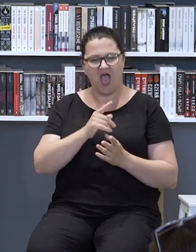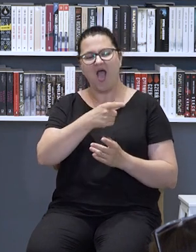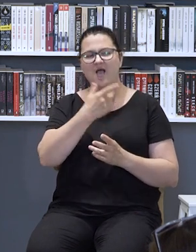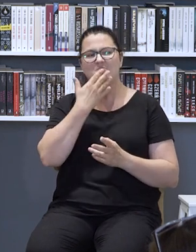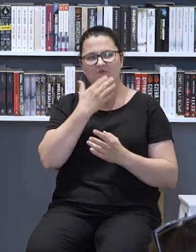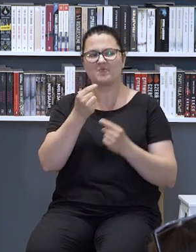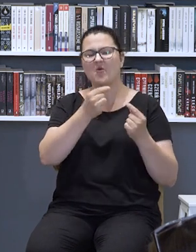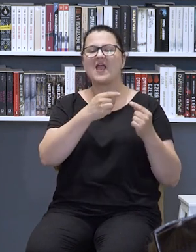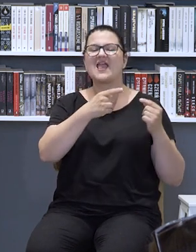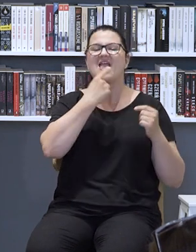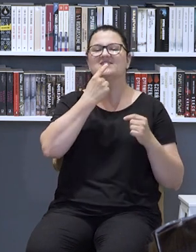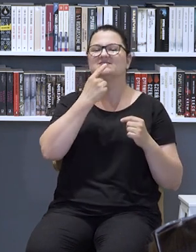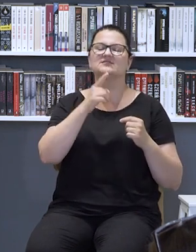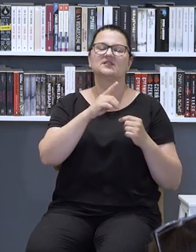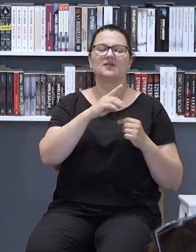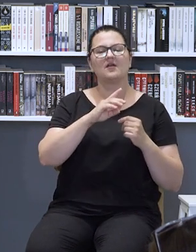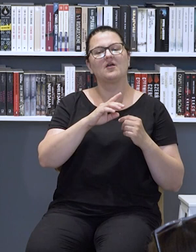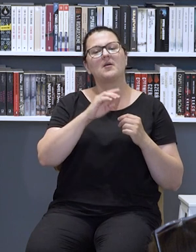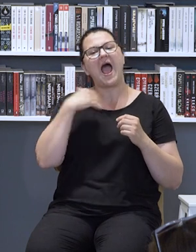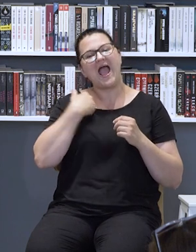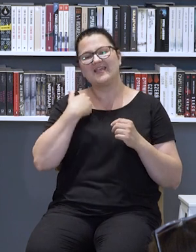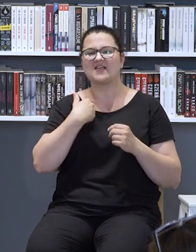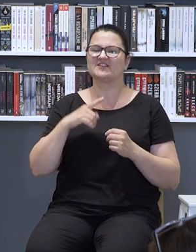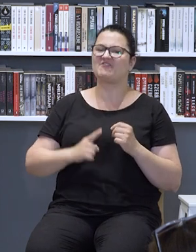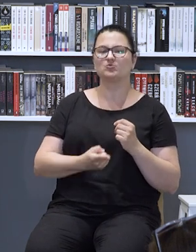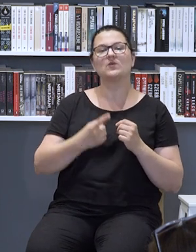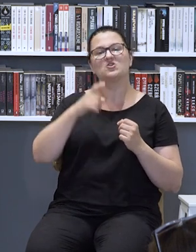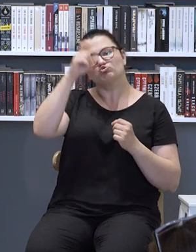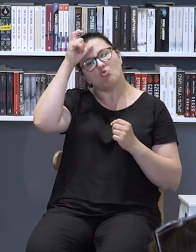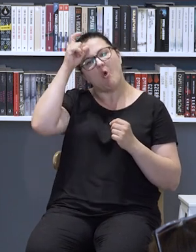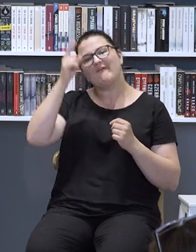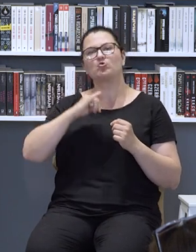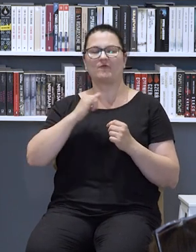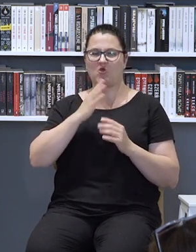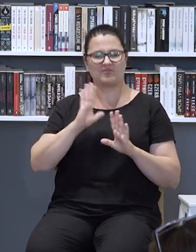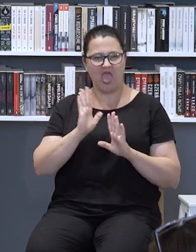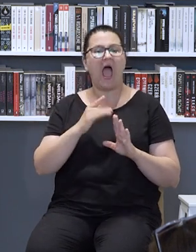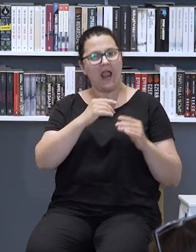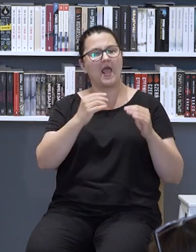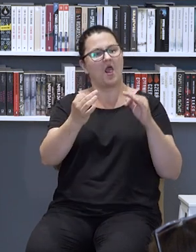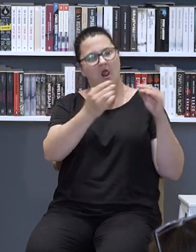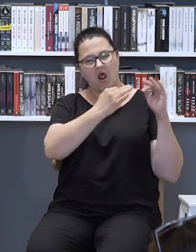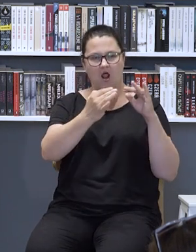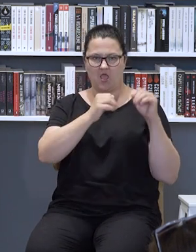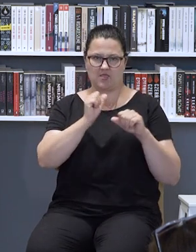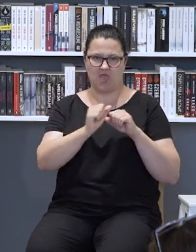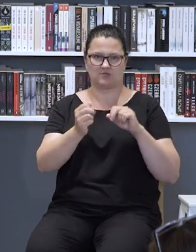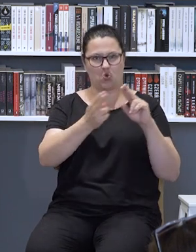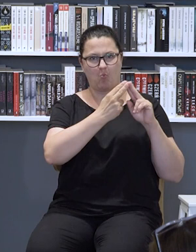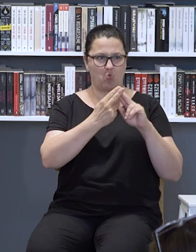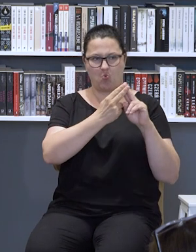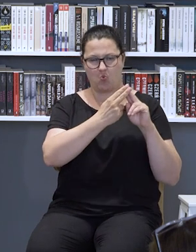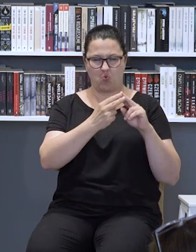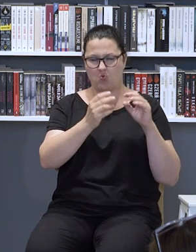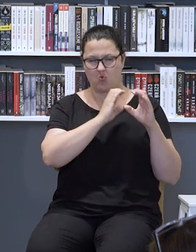języka ludzkiego, nie mówią ani po francusku, ani po angielsku, ale jednak się porozumiewają pomiędzy sobą, więc może można byłoby